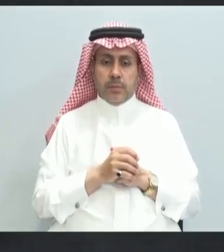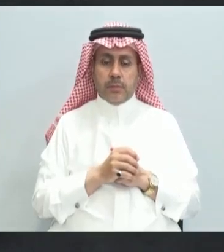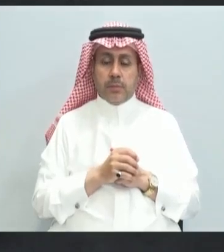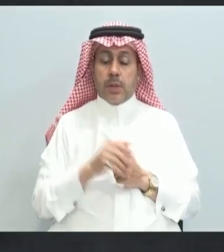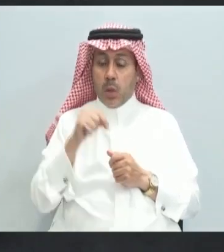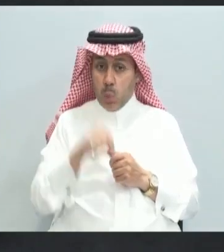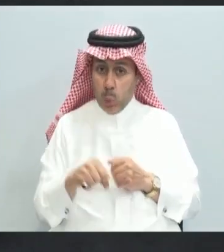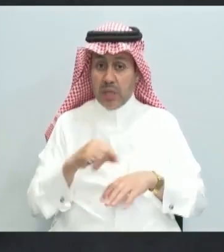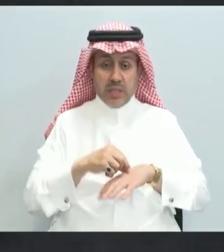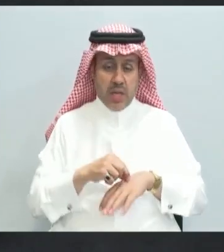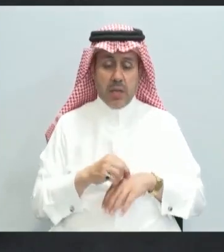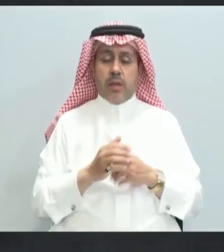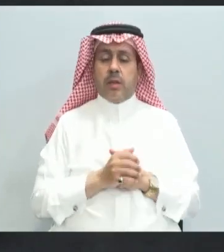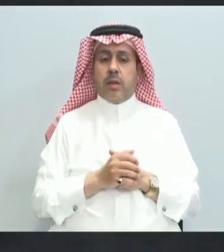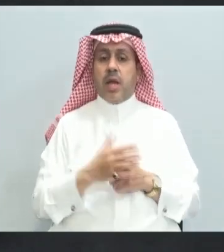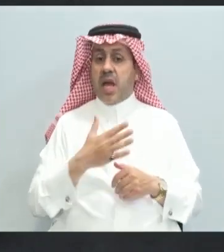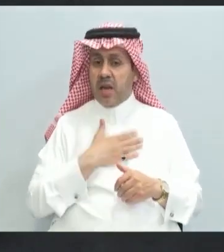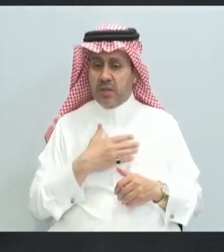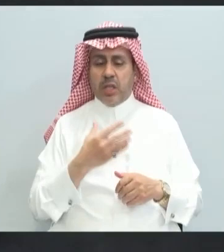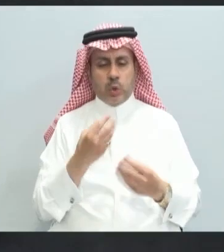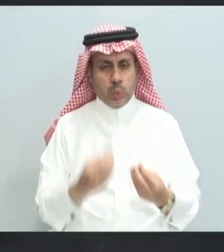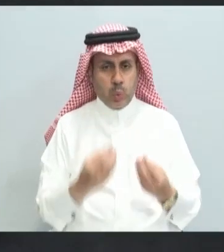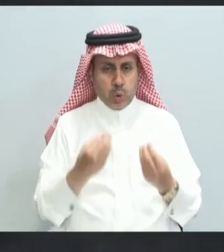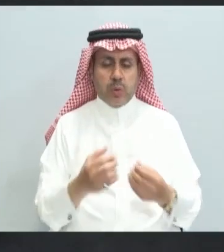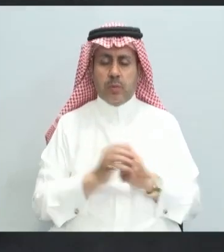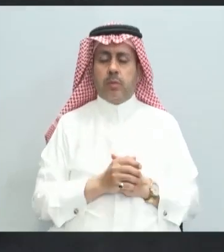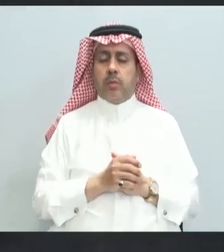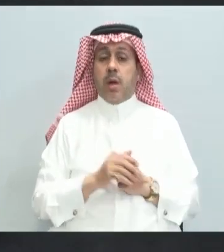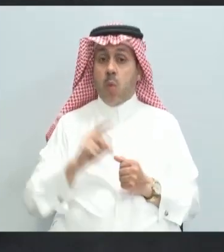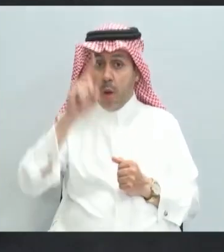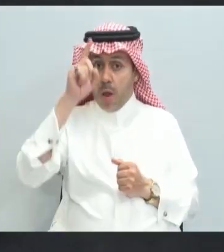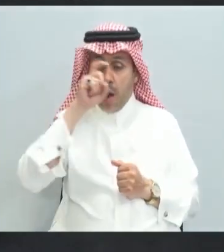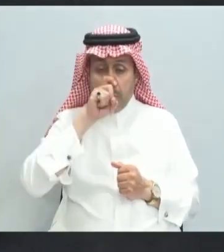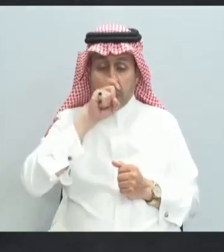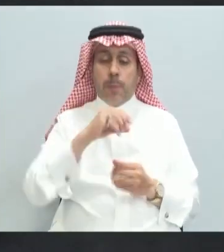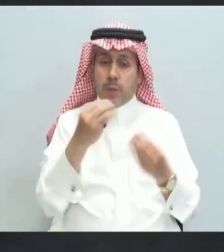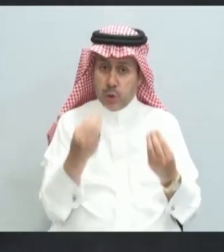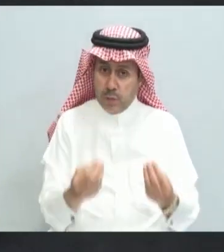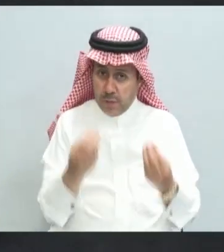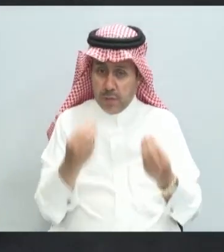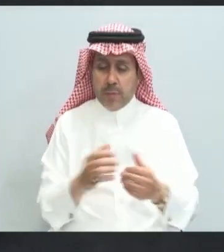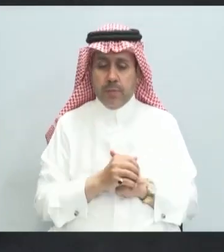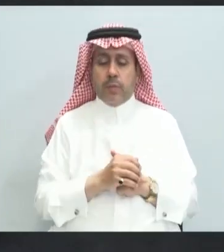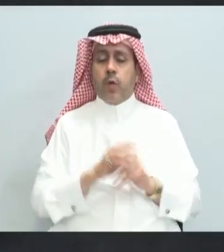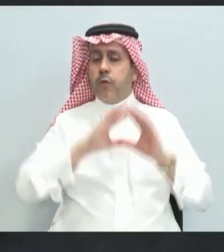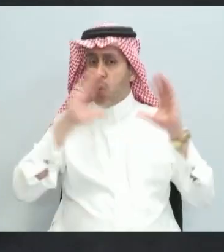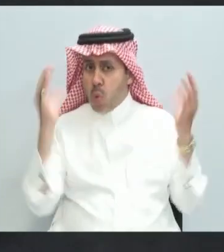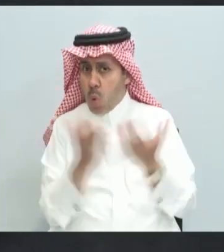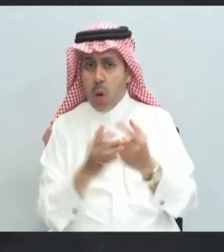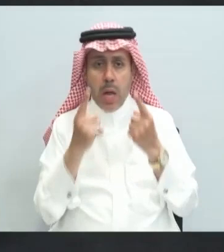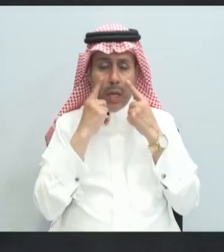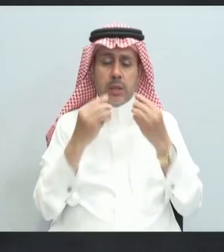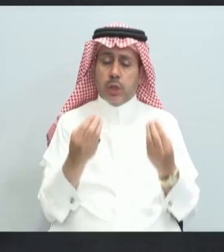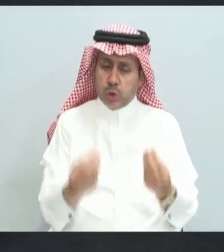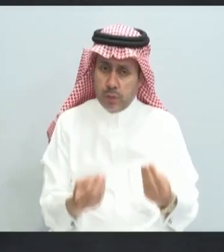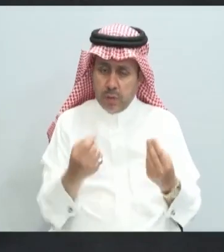يكون الإنسان رفيقا على نفسه. والله عز وجل أمرنا بالرفق في سائر حياتنا،